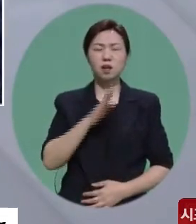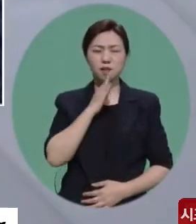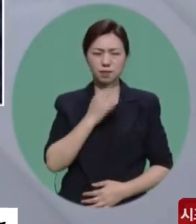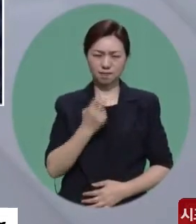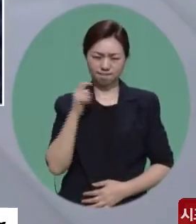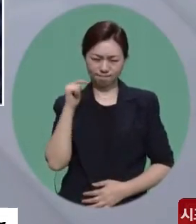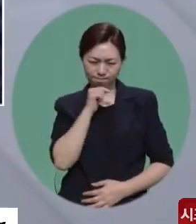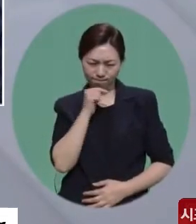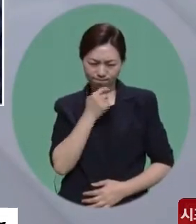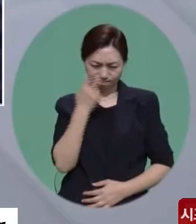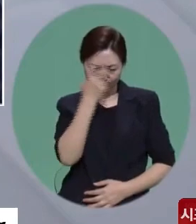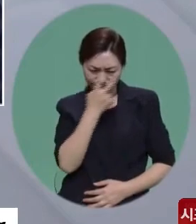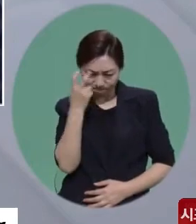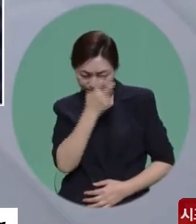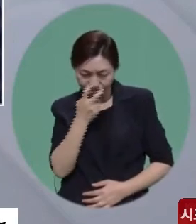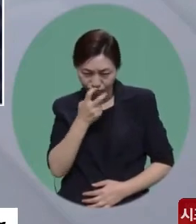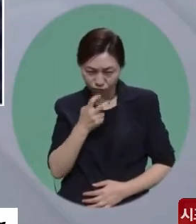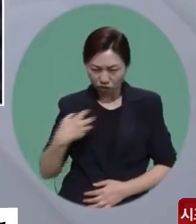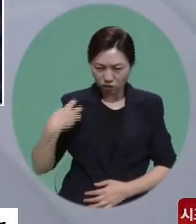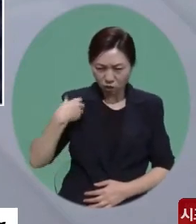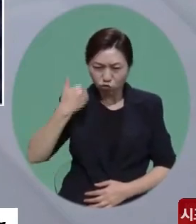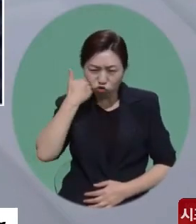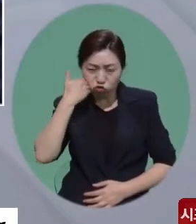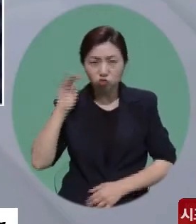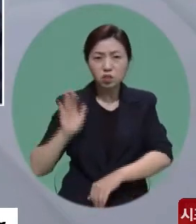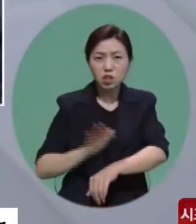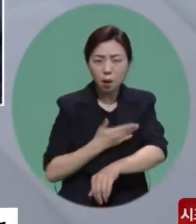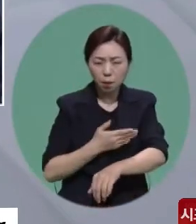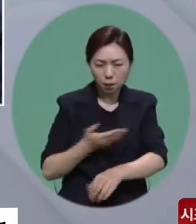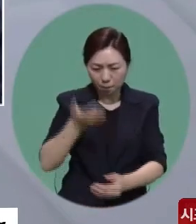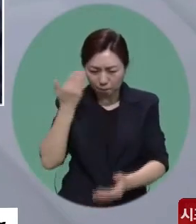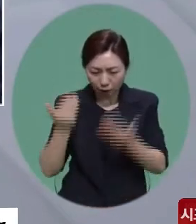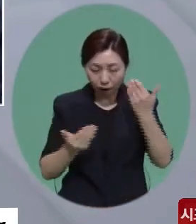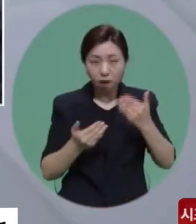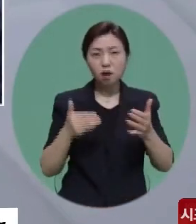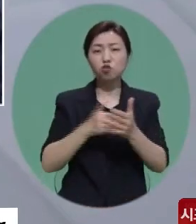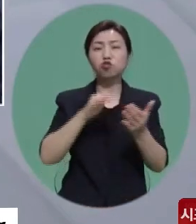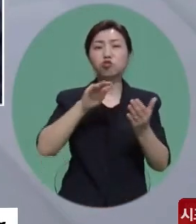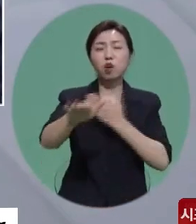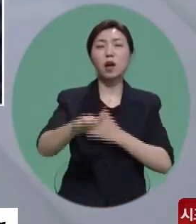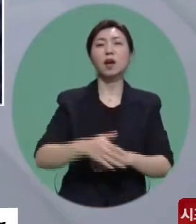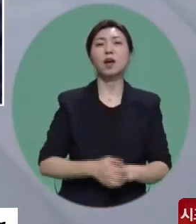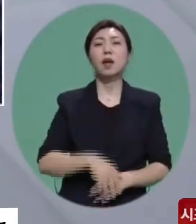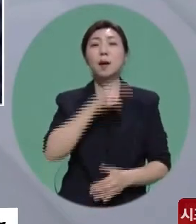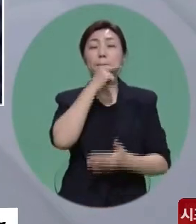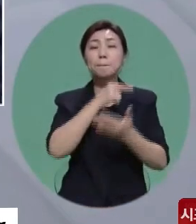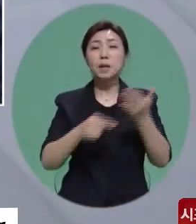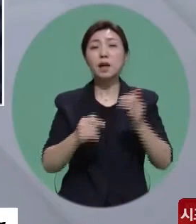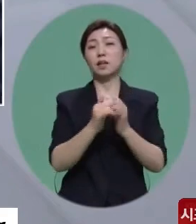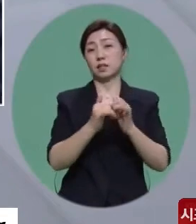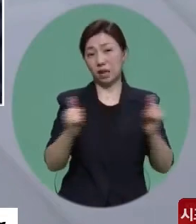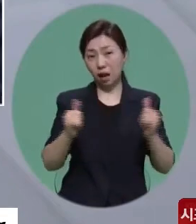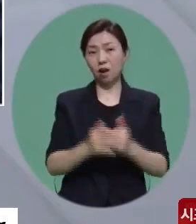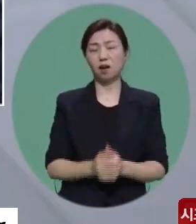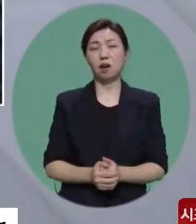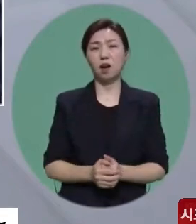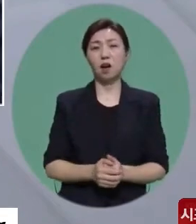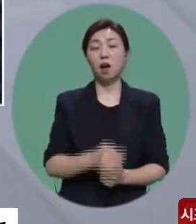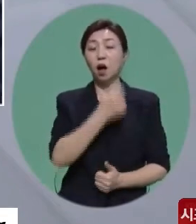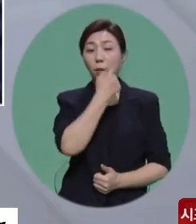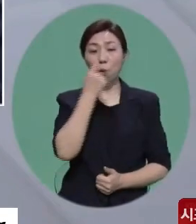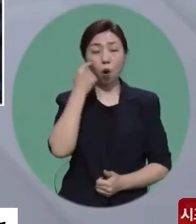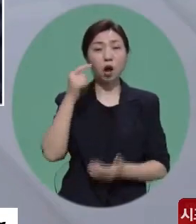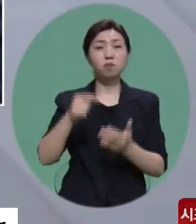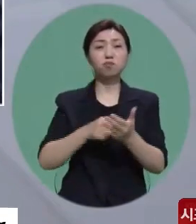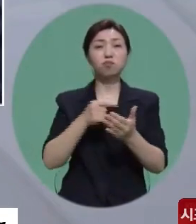가리고 수사를 해서 귀책을 따져 물어야 우리 피해 입은 근로자들이 보상도 받고 할